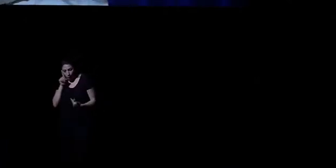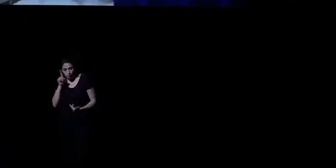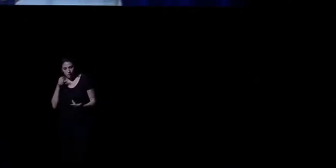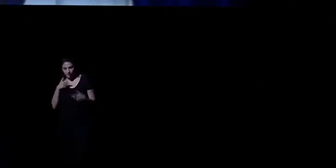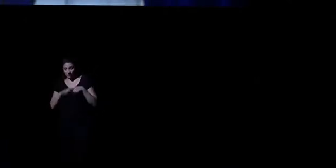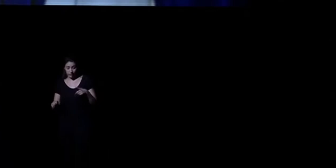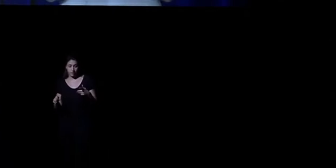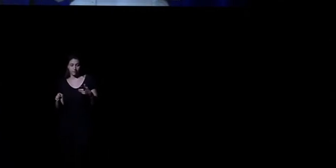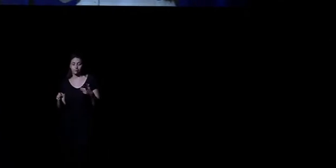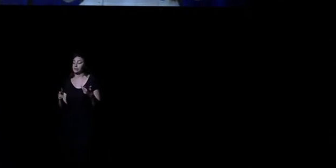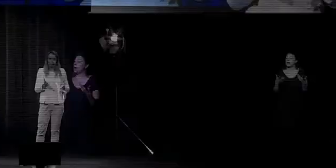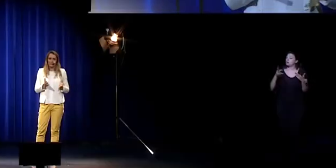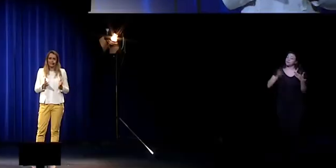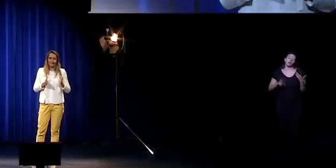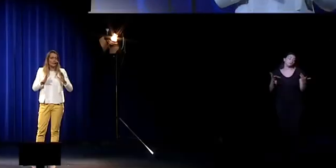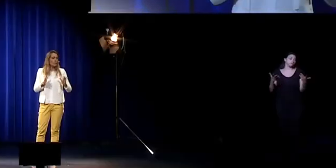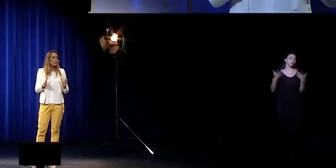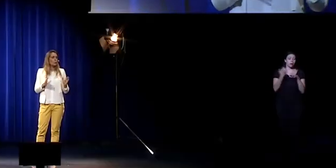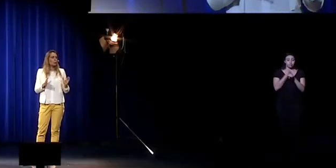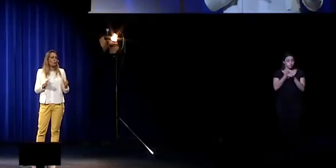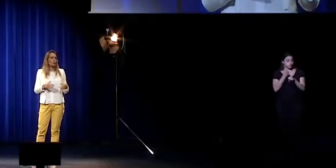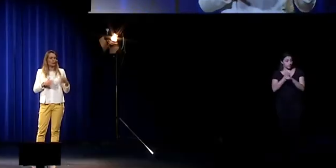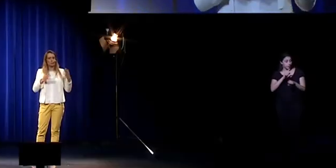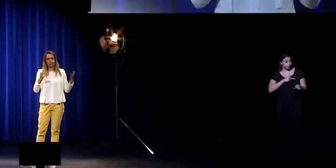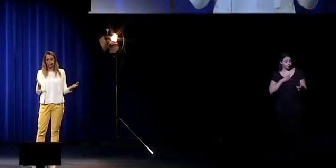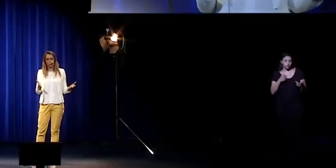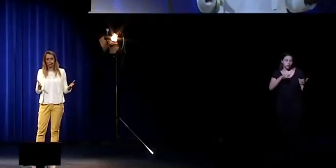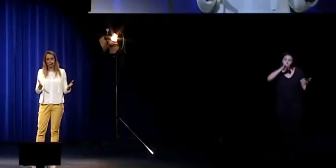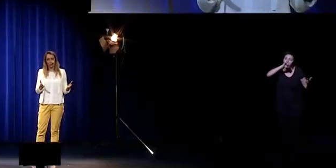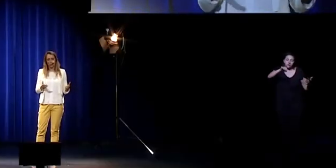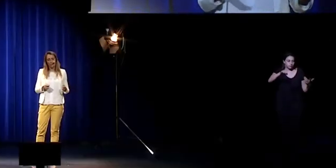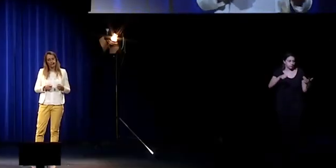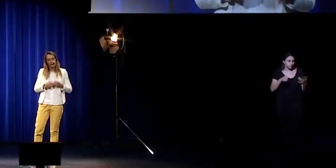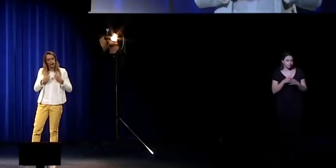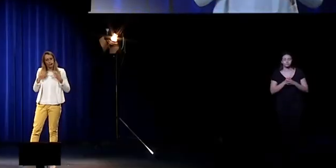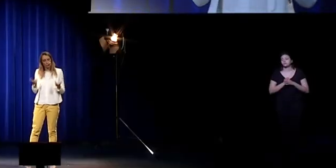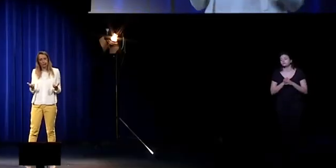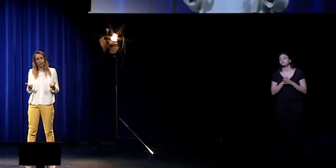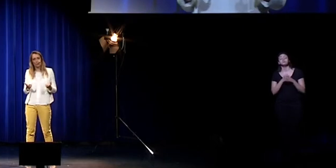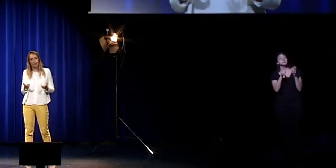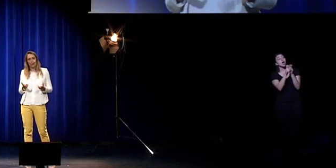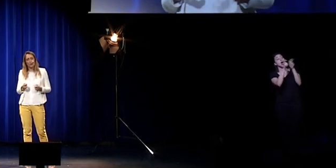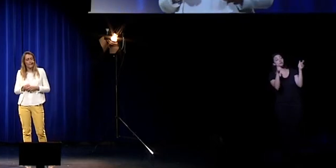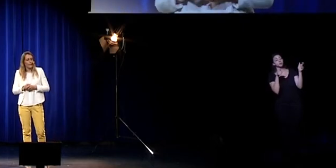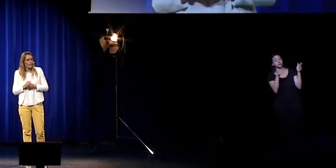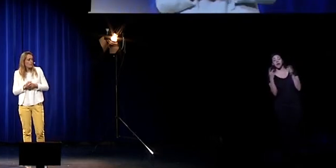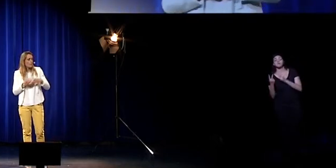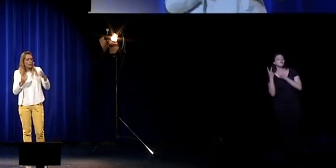passionnant. Donner une valeur à une entreprise, ça implique de comprendre son fonctionnement, son